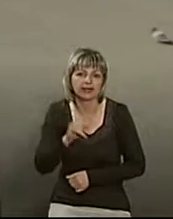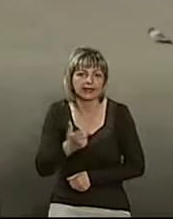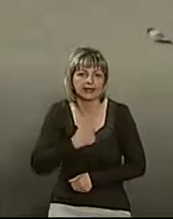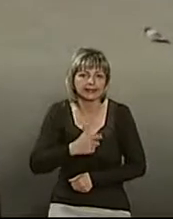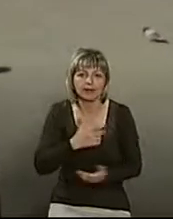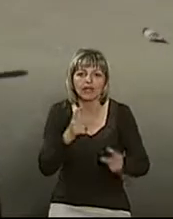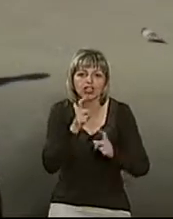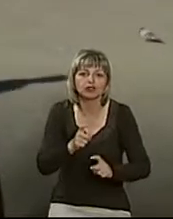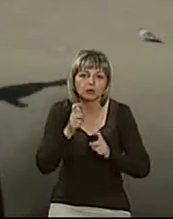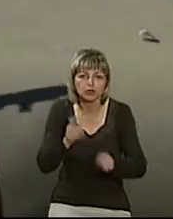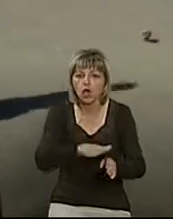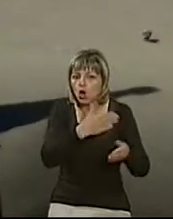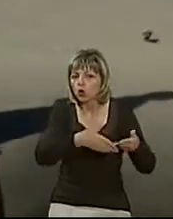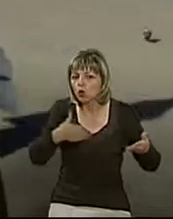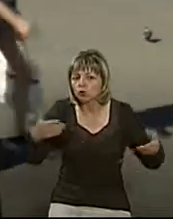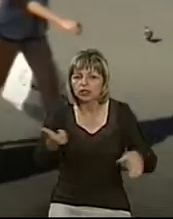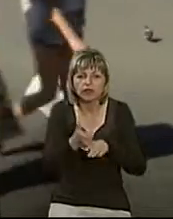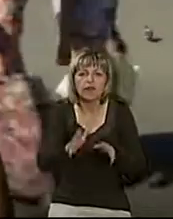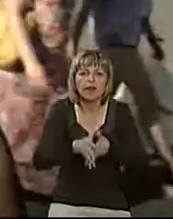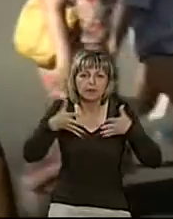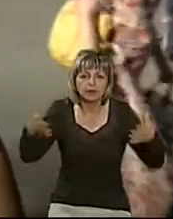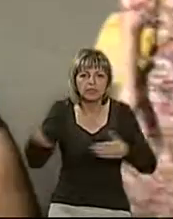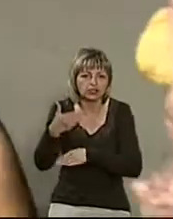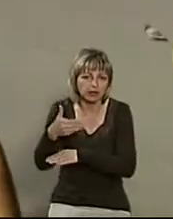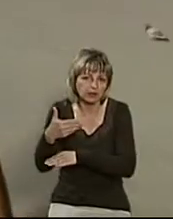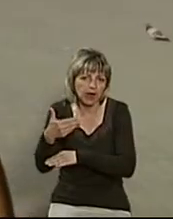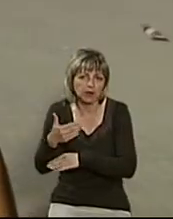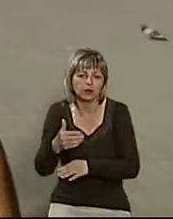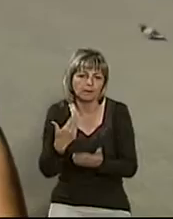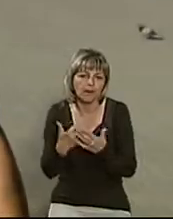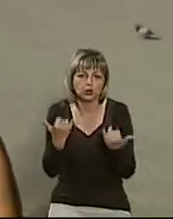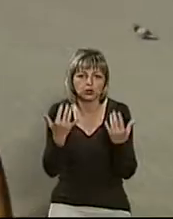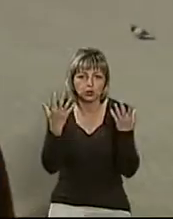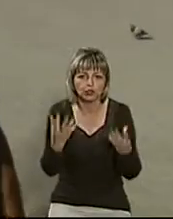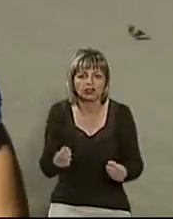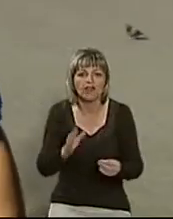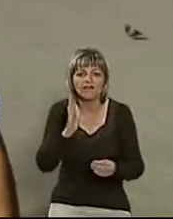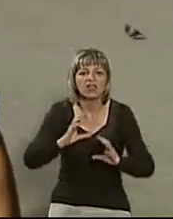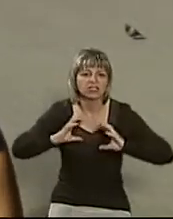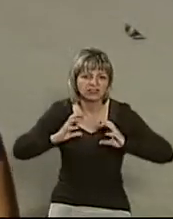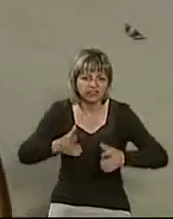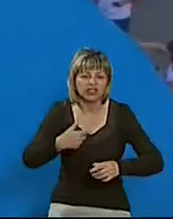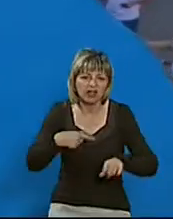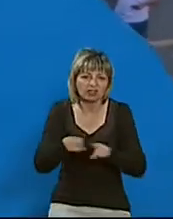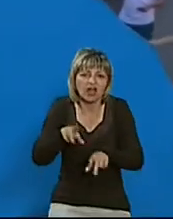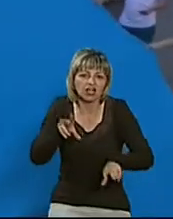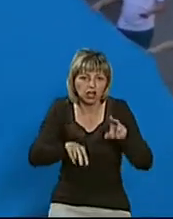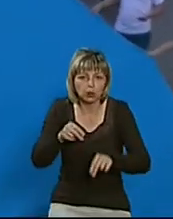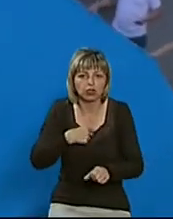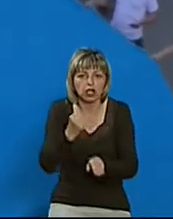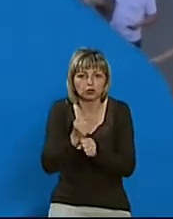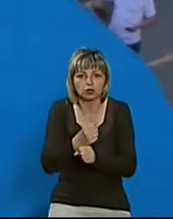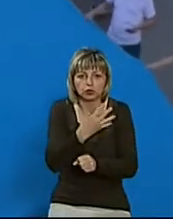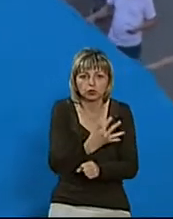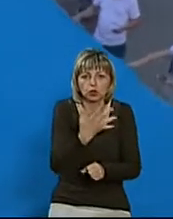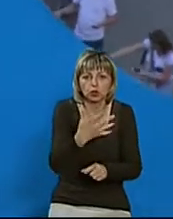якийсь подаруночок, розгорнути найвеликий прапор, мабуть, на сьогоднішній день в світі. Я так рахую. Я зробив 45